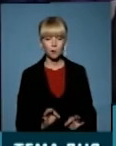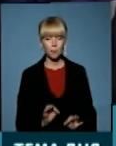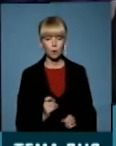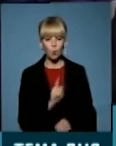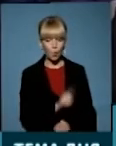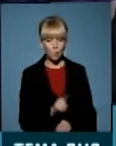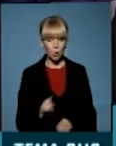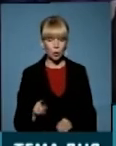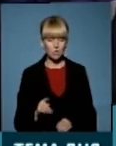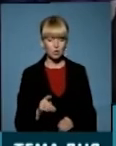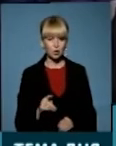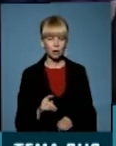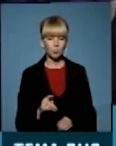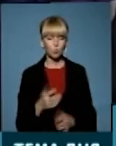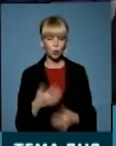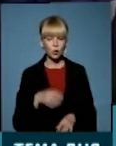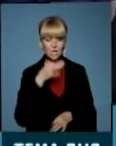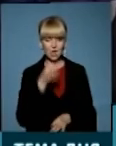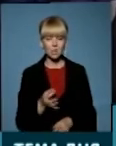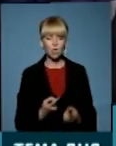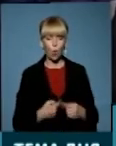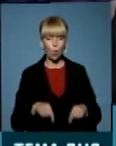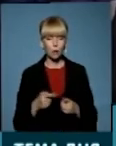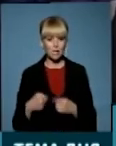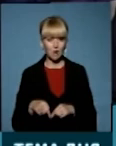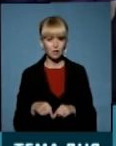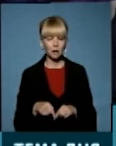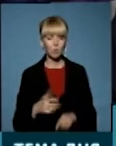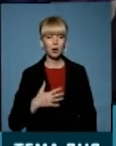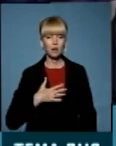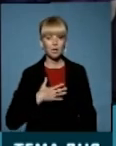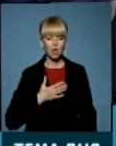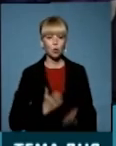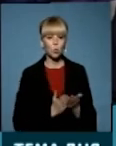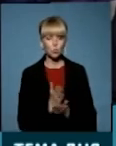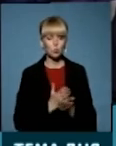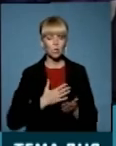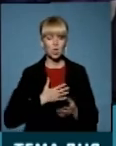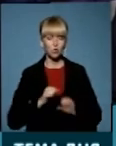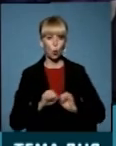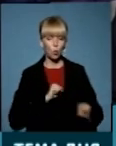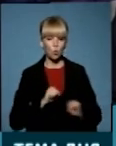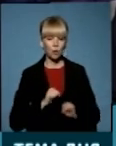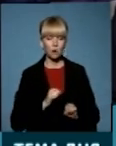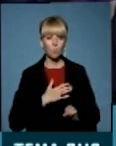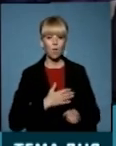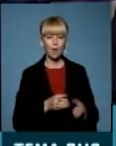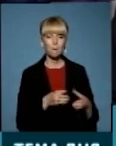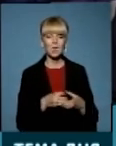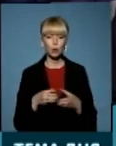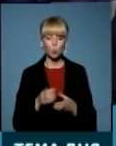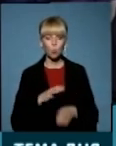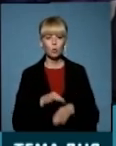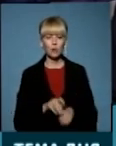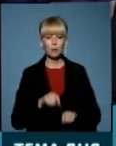цих вище зазначених об'єктах нашою службою, нашим управлінням, нашими підрозділами були